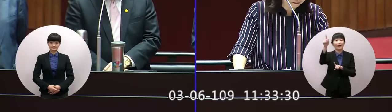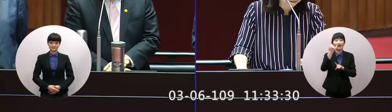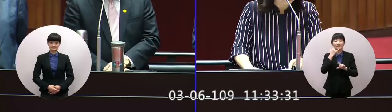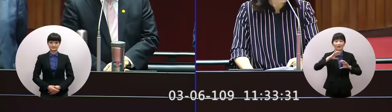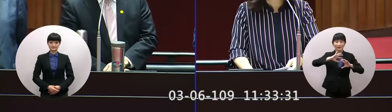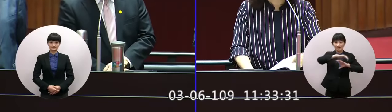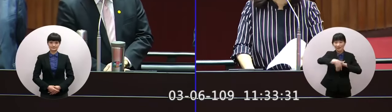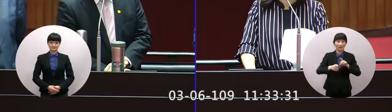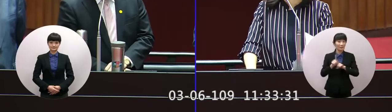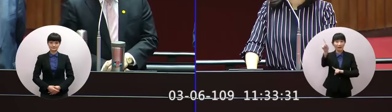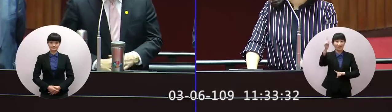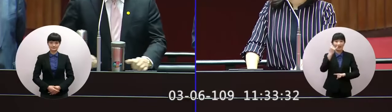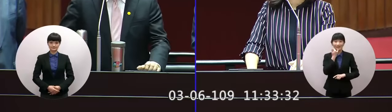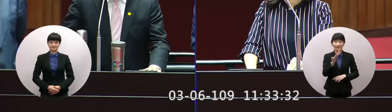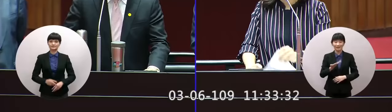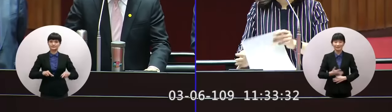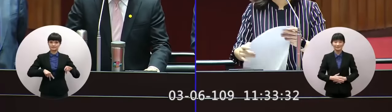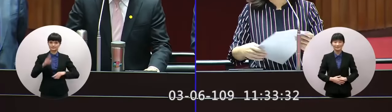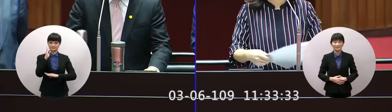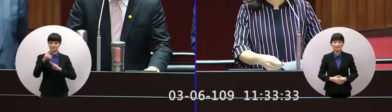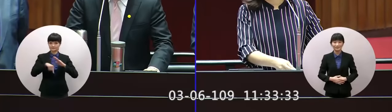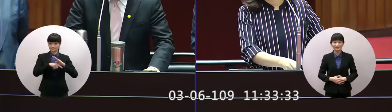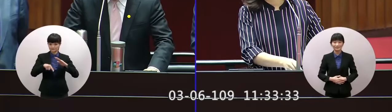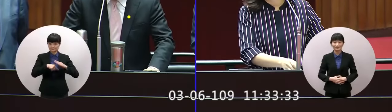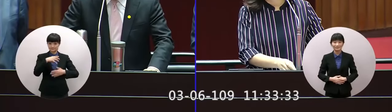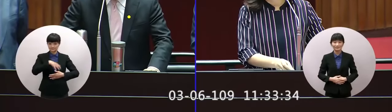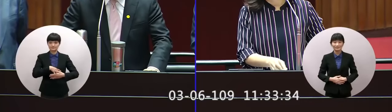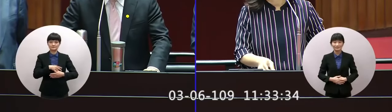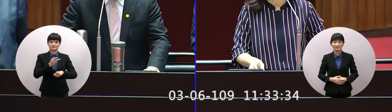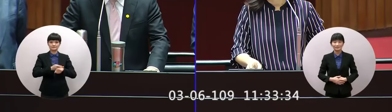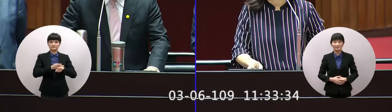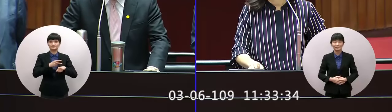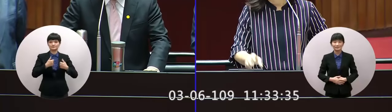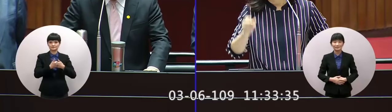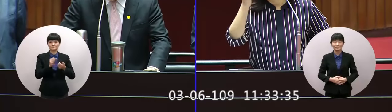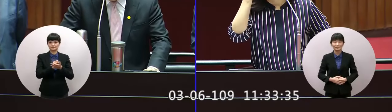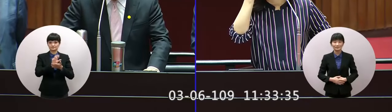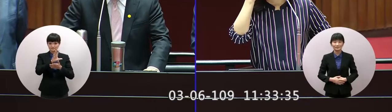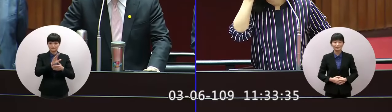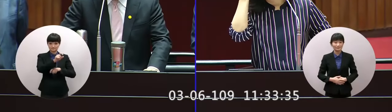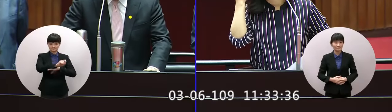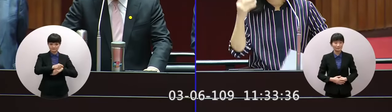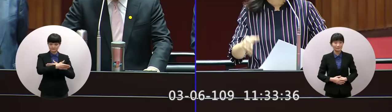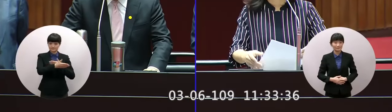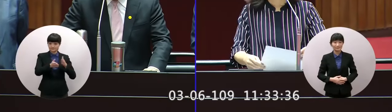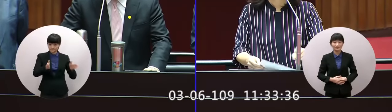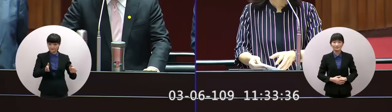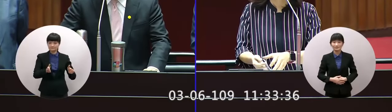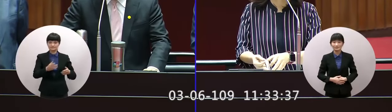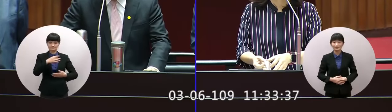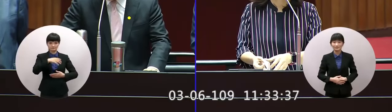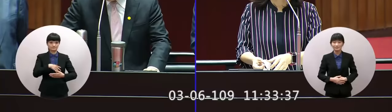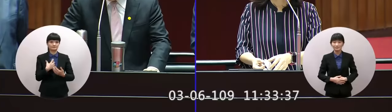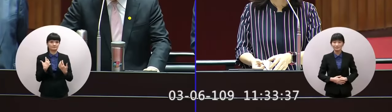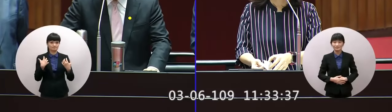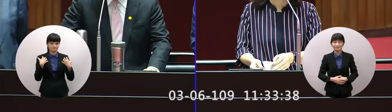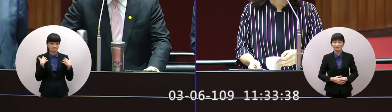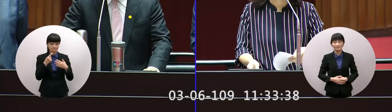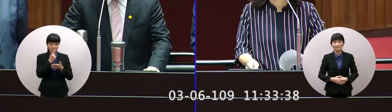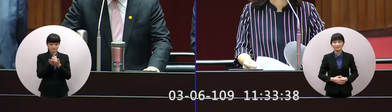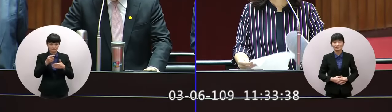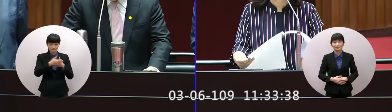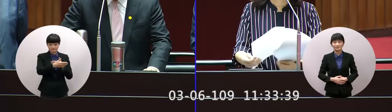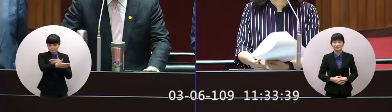没有问题？ 我们行政院有科技汇报办公室，都掌握相关的进